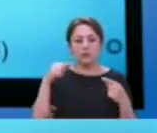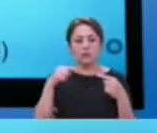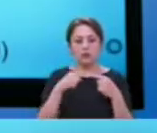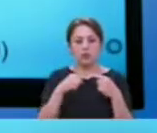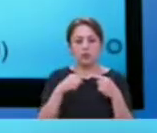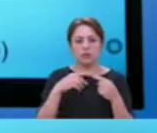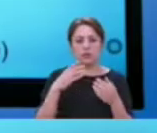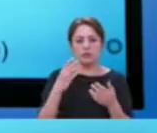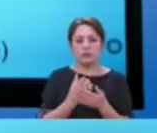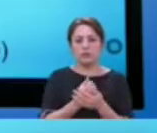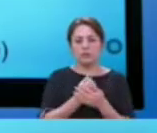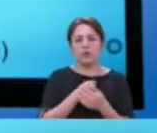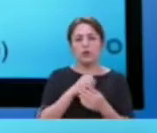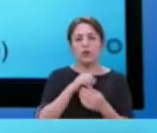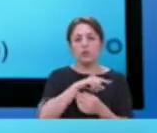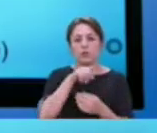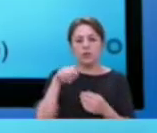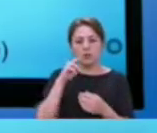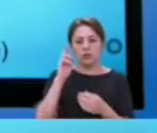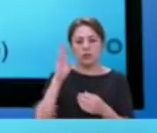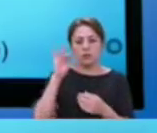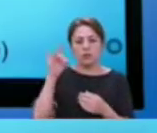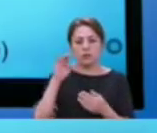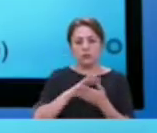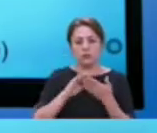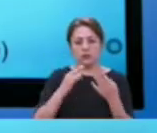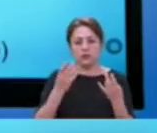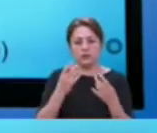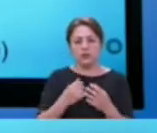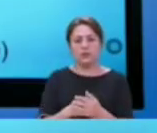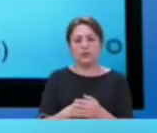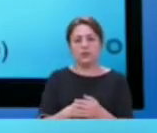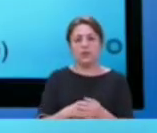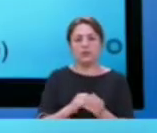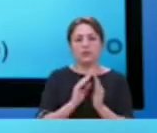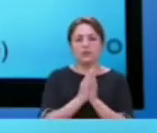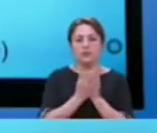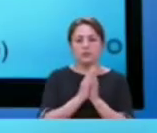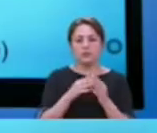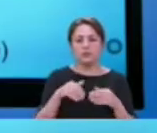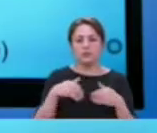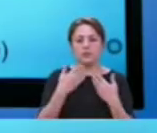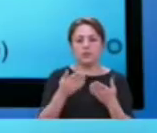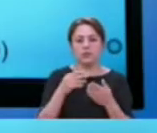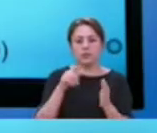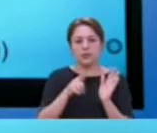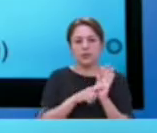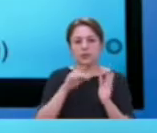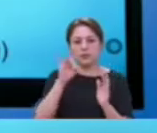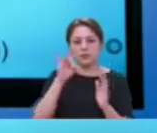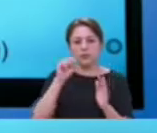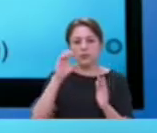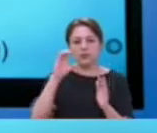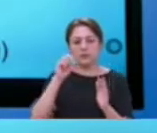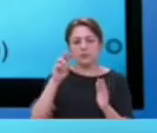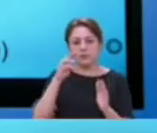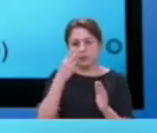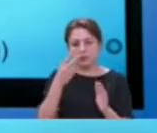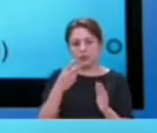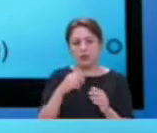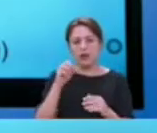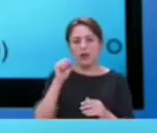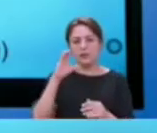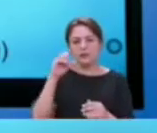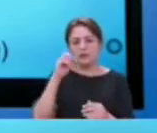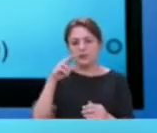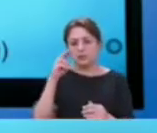va ularning koordinatasini yozing. Mana darsligingizdagi 7-rasm tasvirlangan. Xo'sh, birinchi A